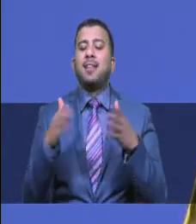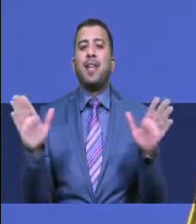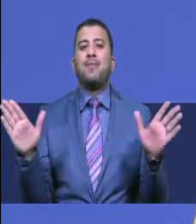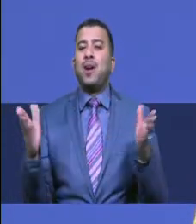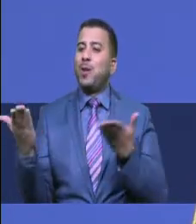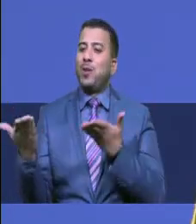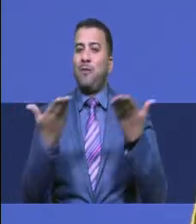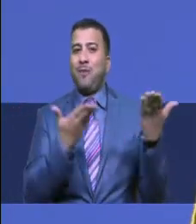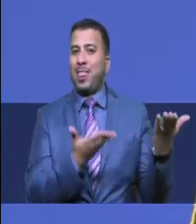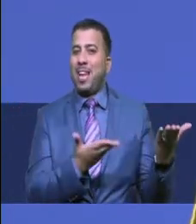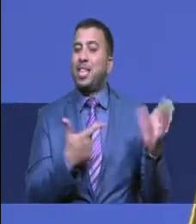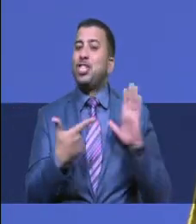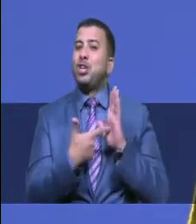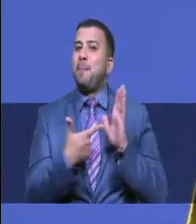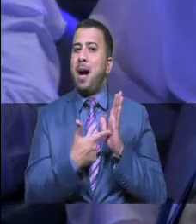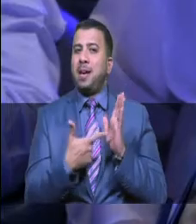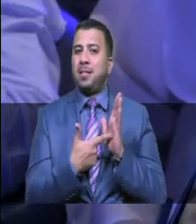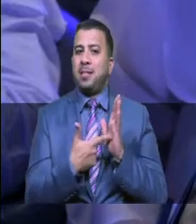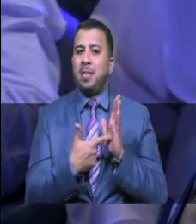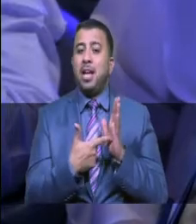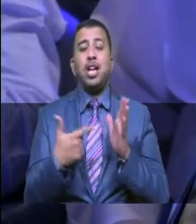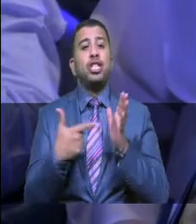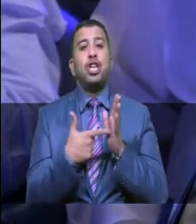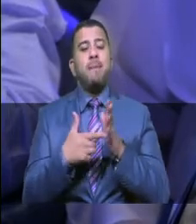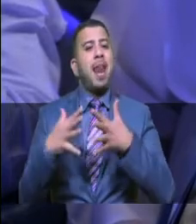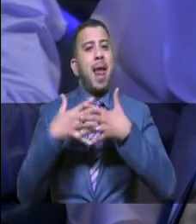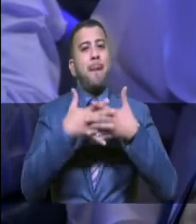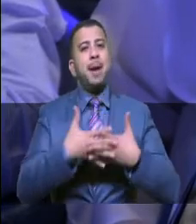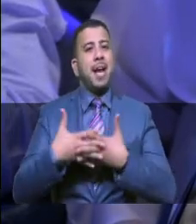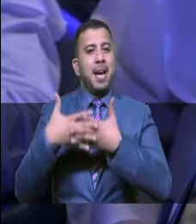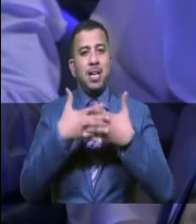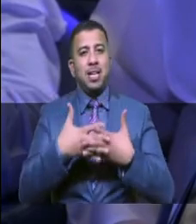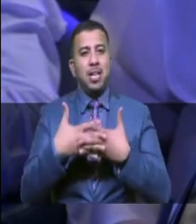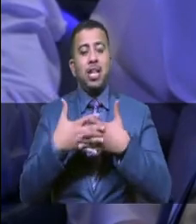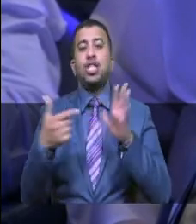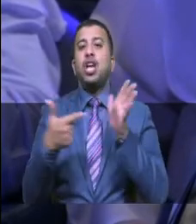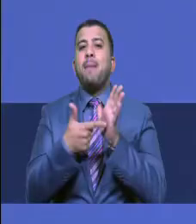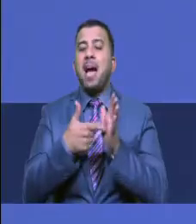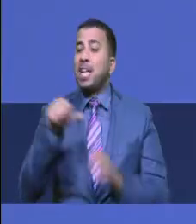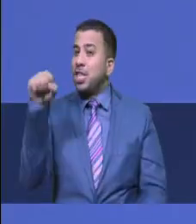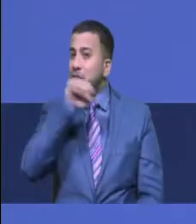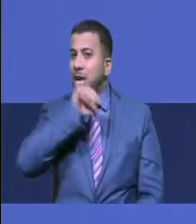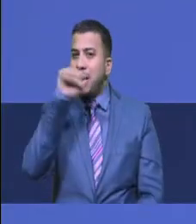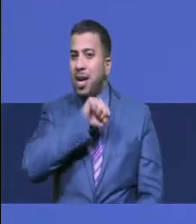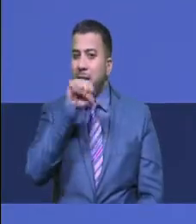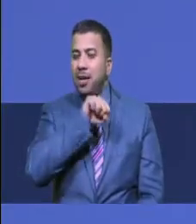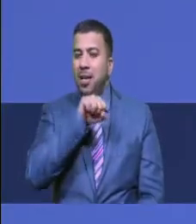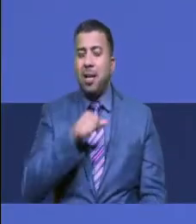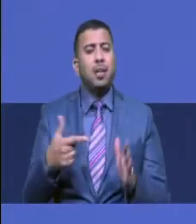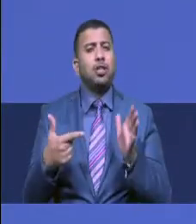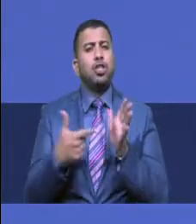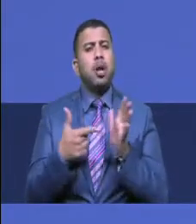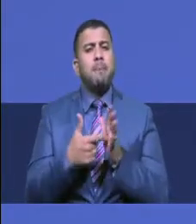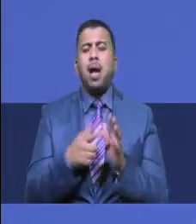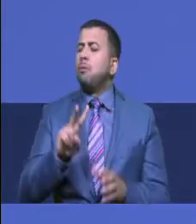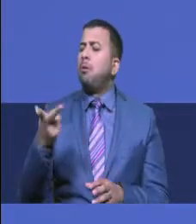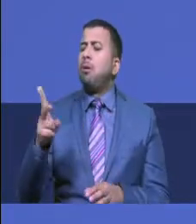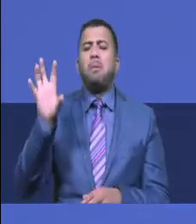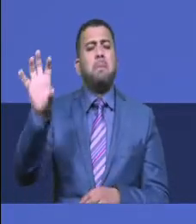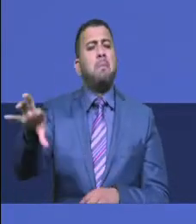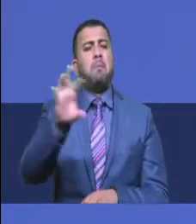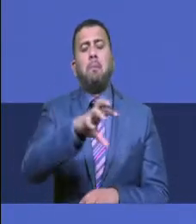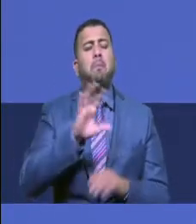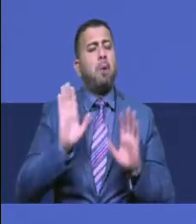أبوابها، الجامعة الأمريكية، جامعة الشارقة، الجامعات الأخرى